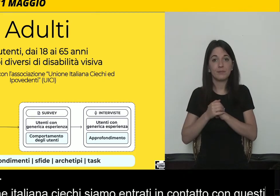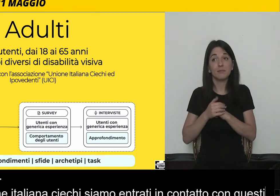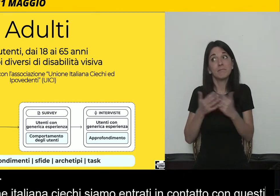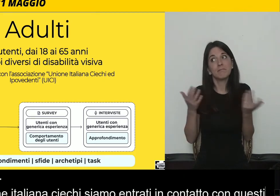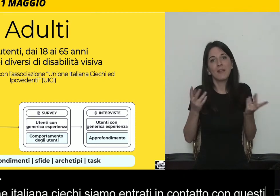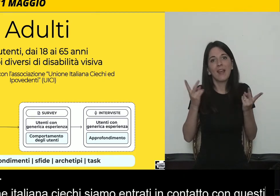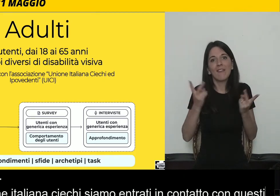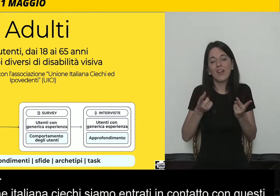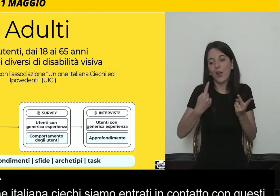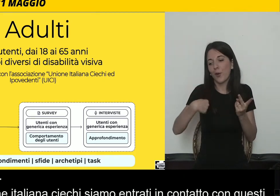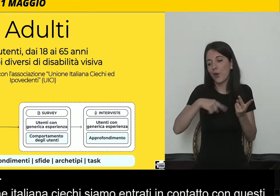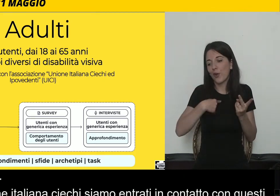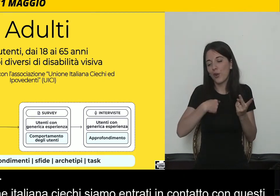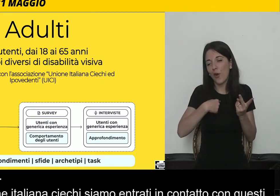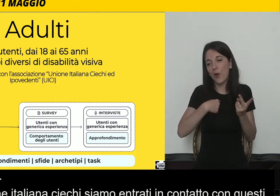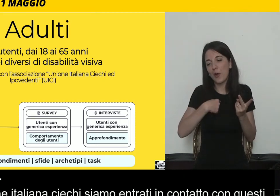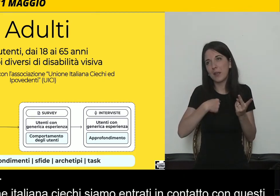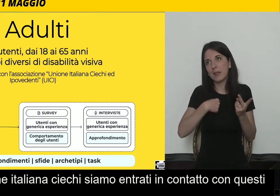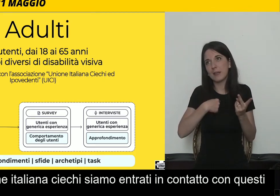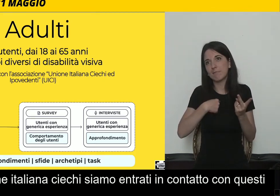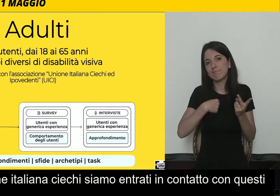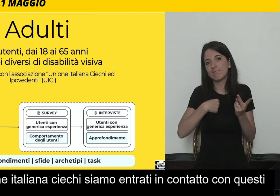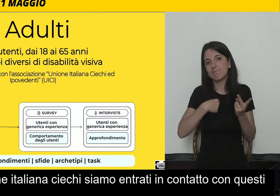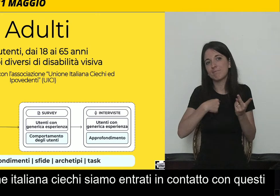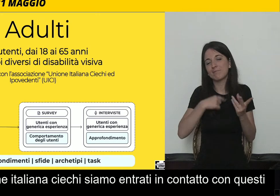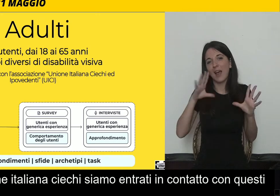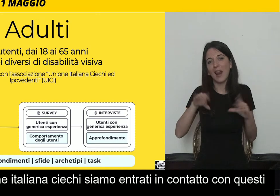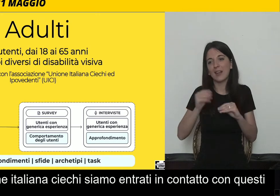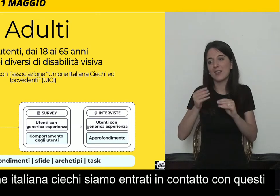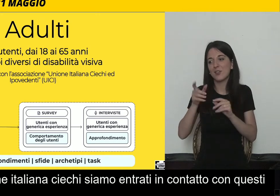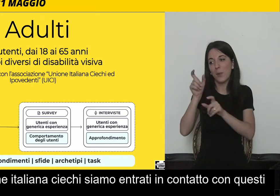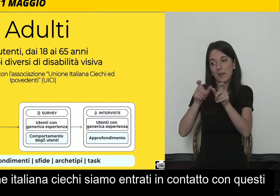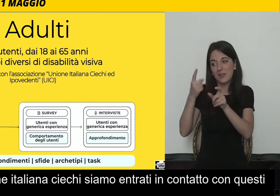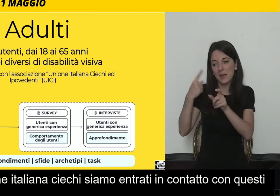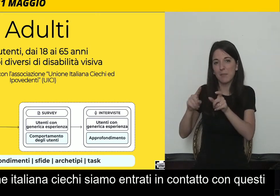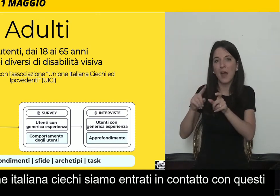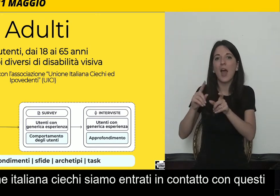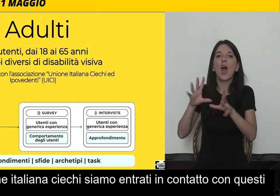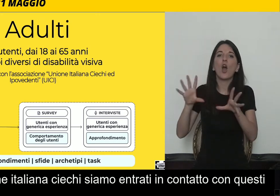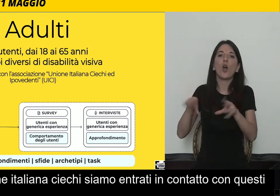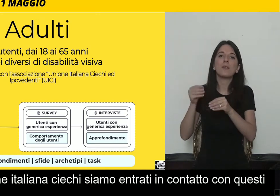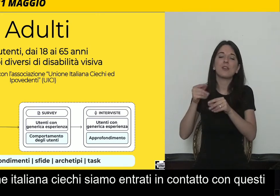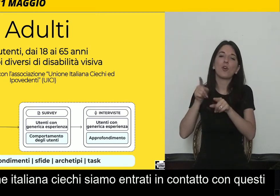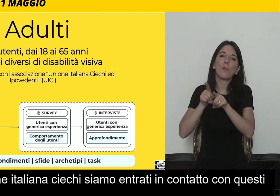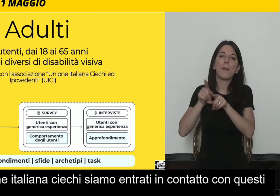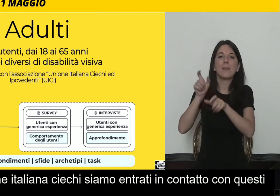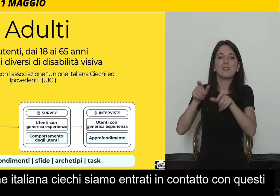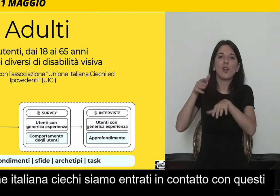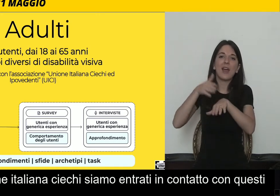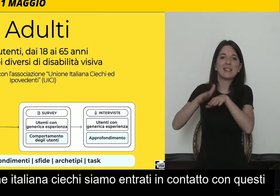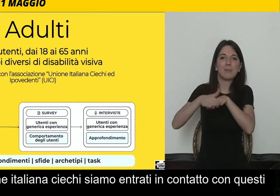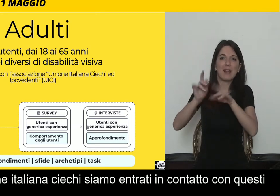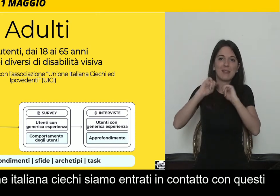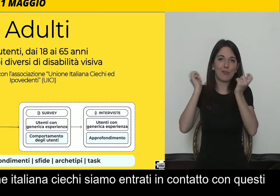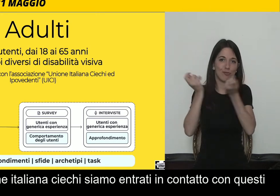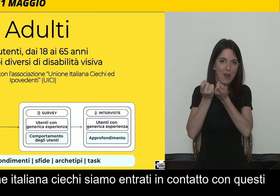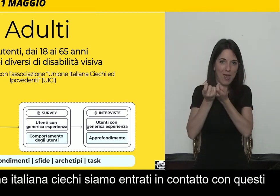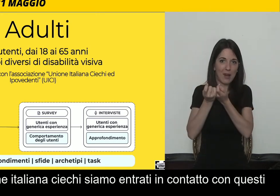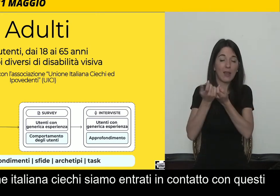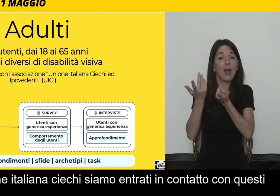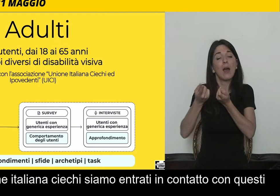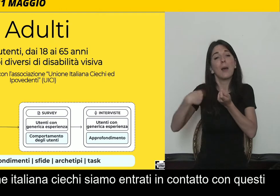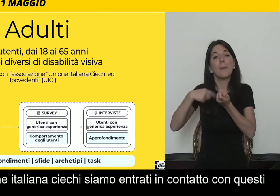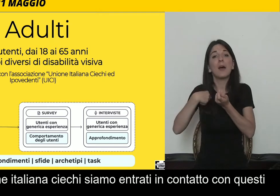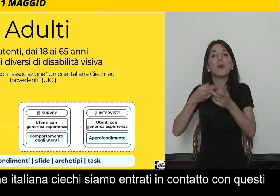prima di partire con gli utenti che noi abbiamo definito con esperienza generica, abbiamo voluto interagire con un gruppo ristretto di